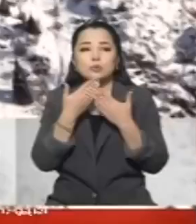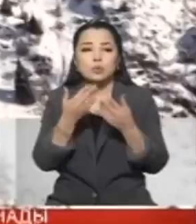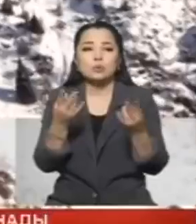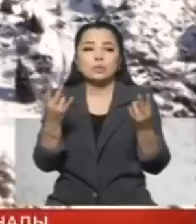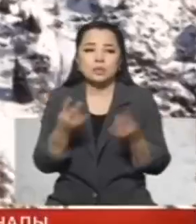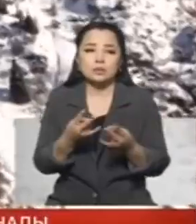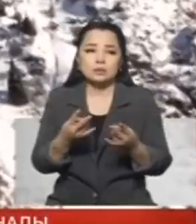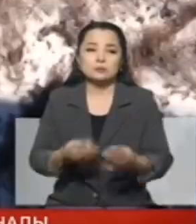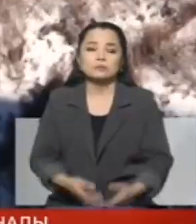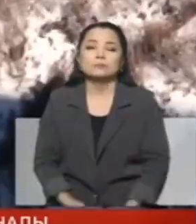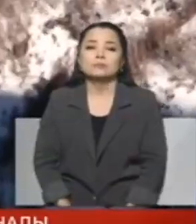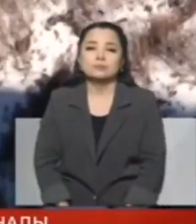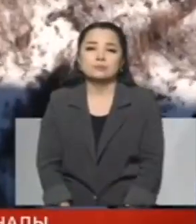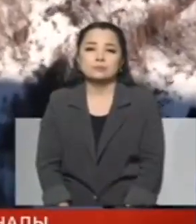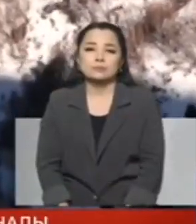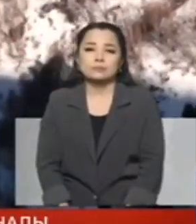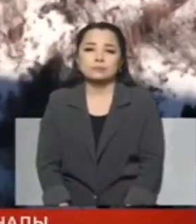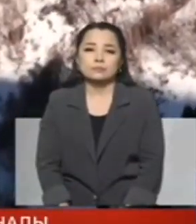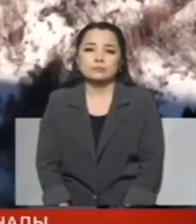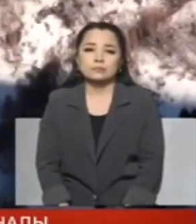қажет.